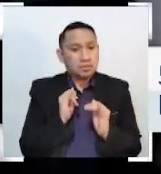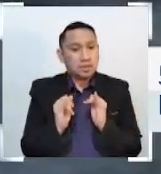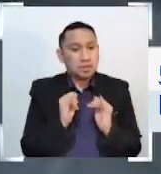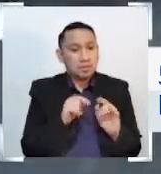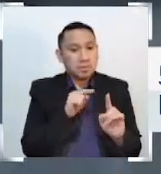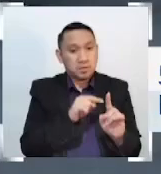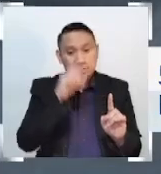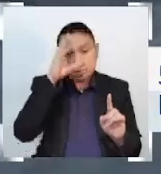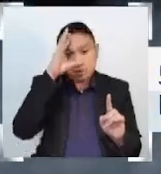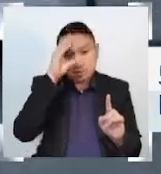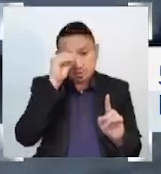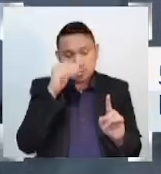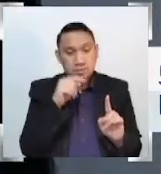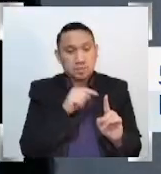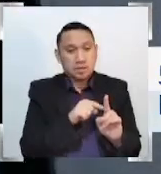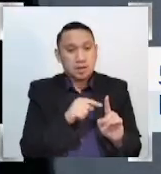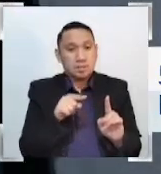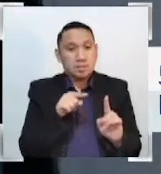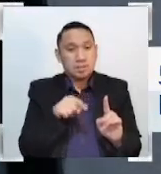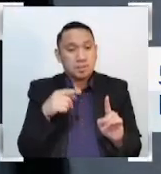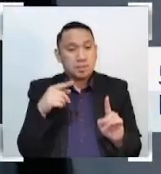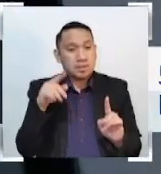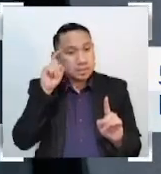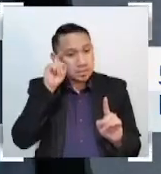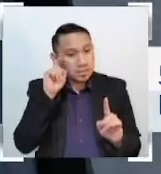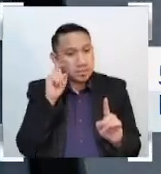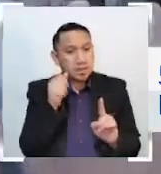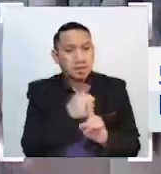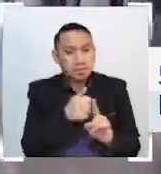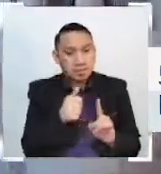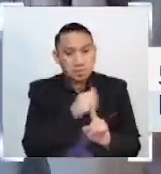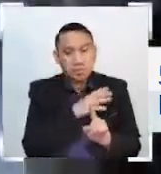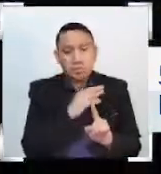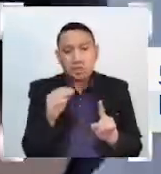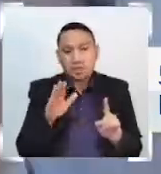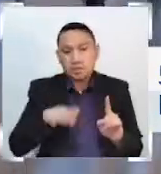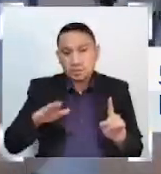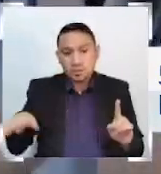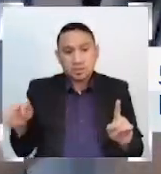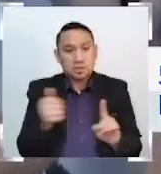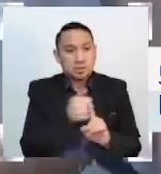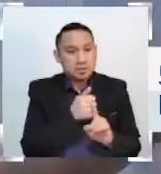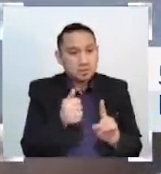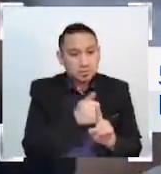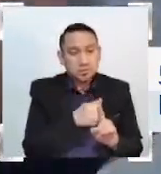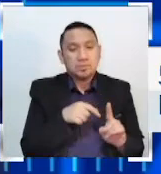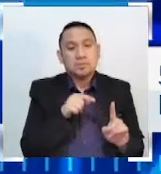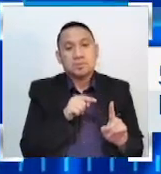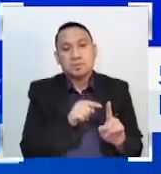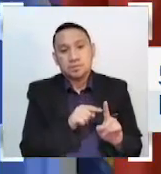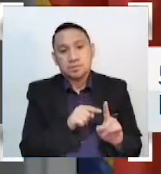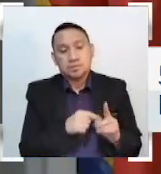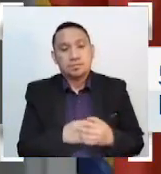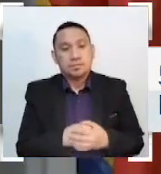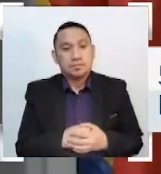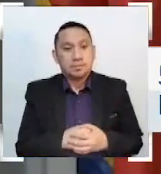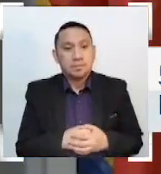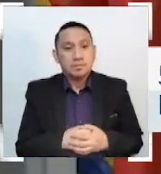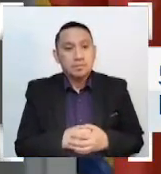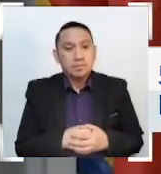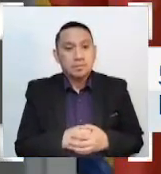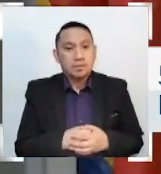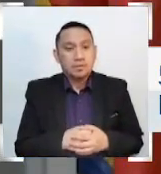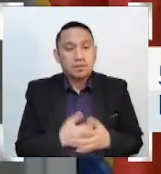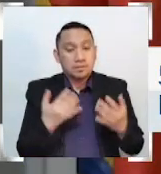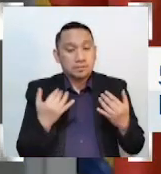sa Online Sexual Abuse and Exploitation of Children at Expanded Trafficking in Persons Act at Child Abuse Law. Dahil sa